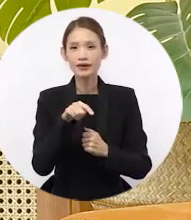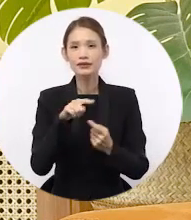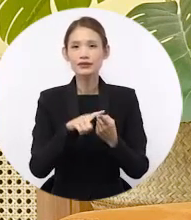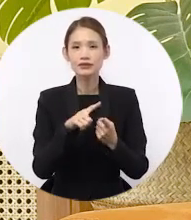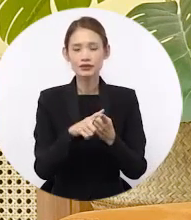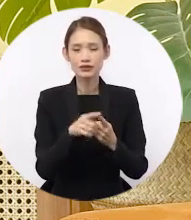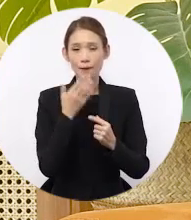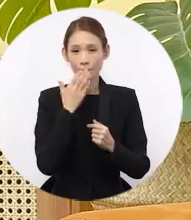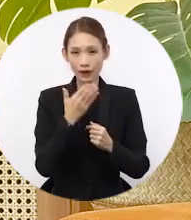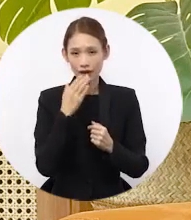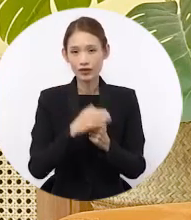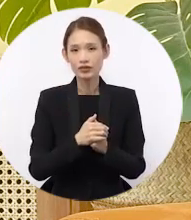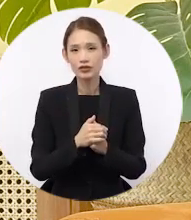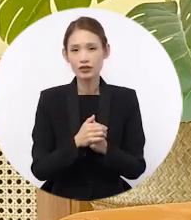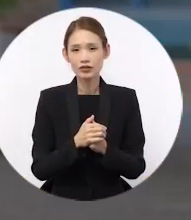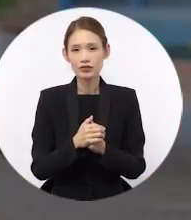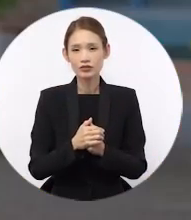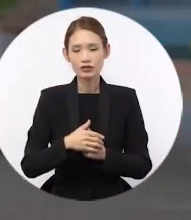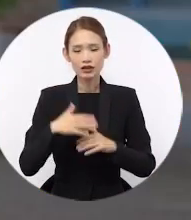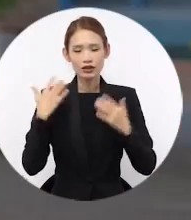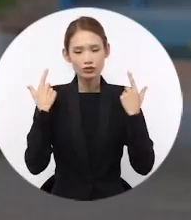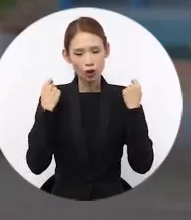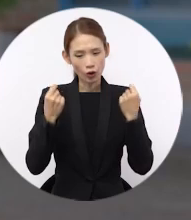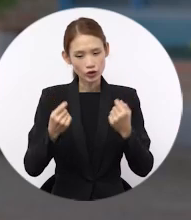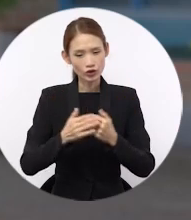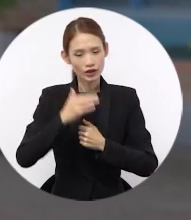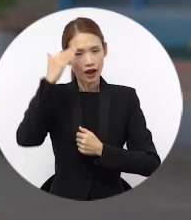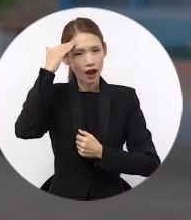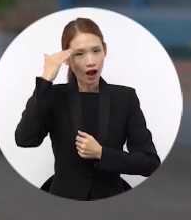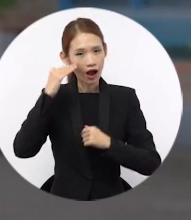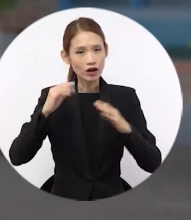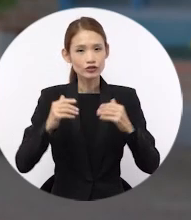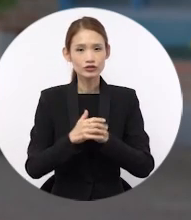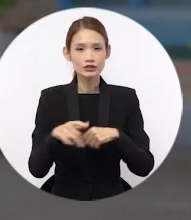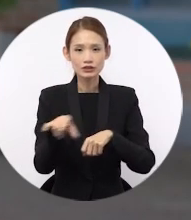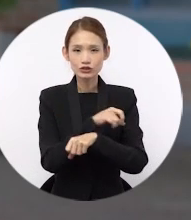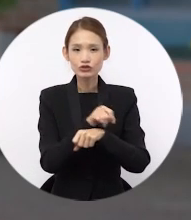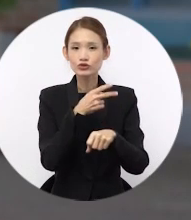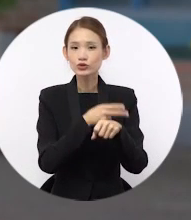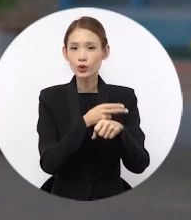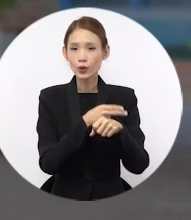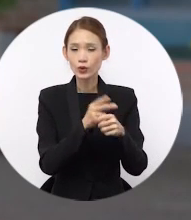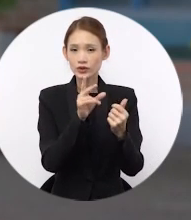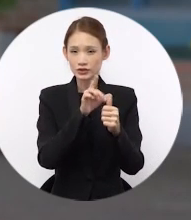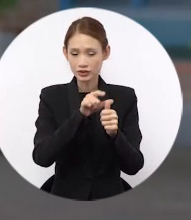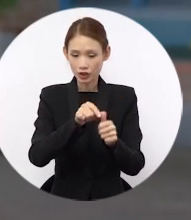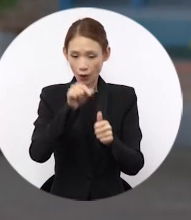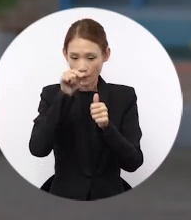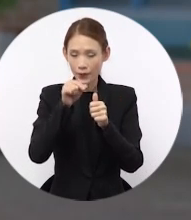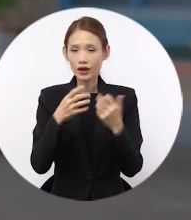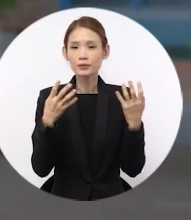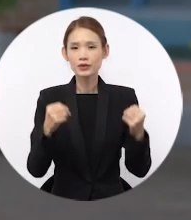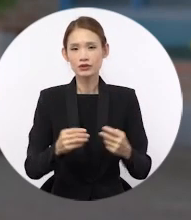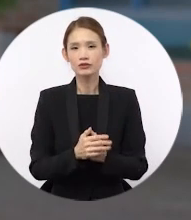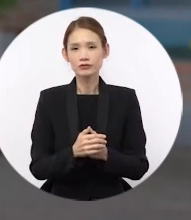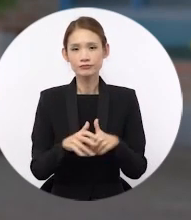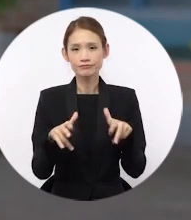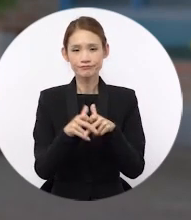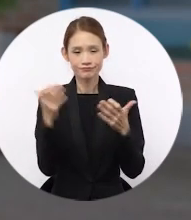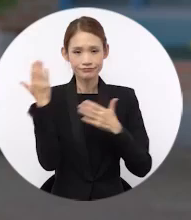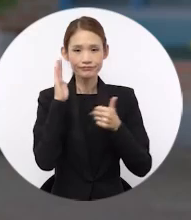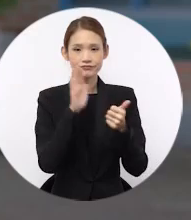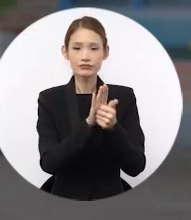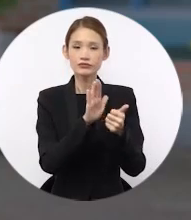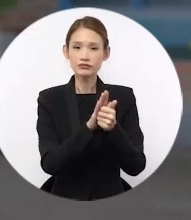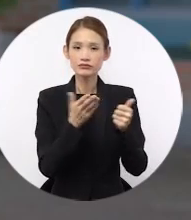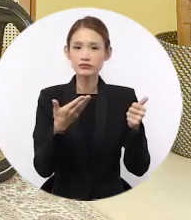때문에 이게 또 되는 것 같아요. 근데 아직까지 우리나라에서도 물론 요즘에 특수교사들을 굉장히 많이 선발하면서 장애